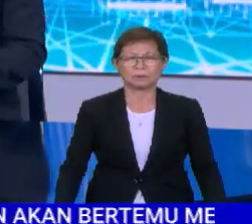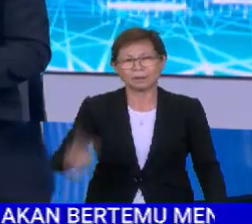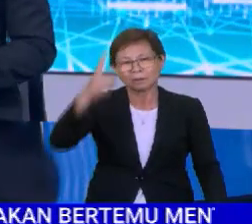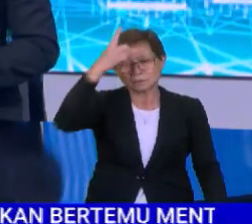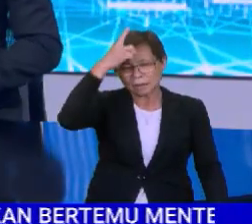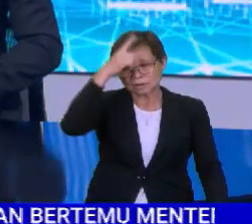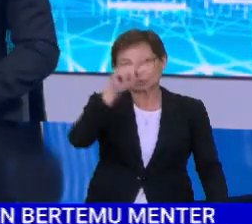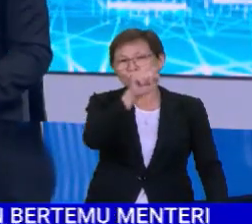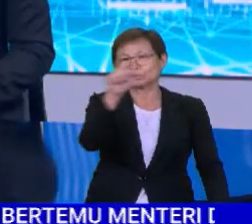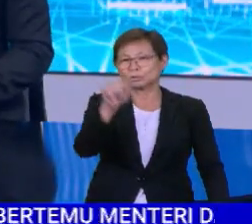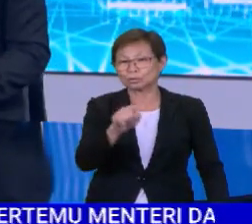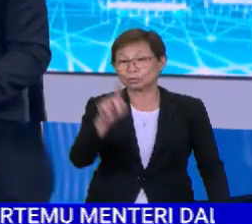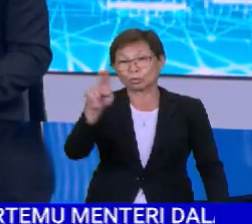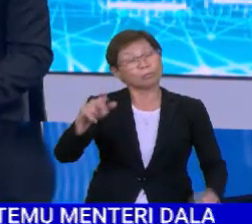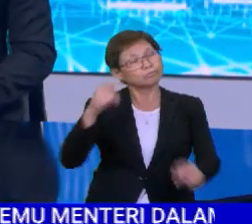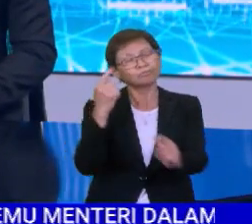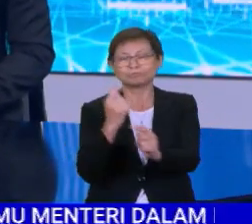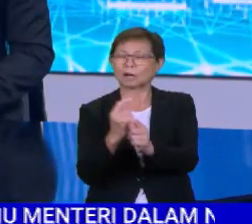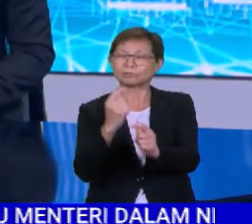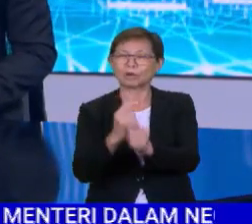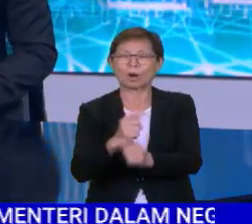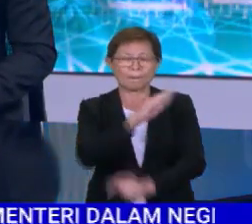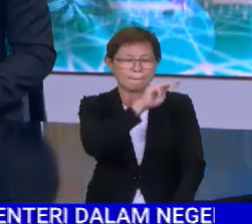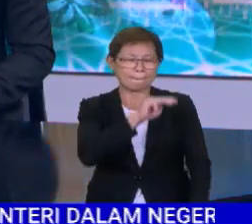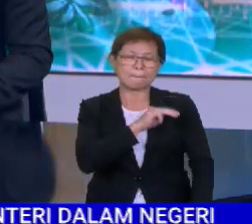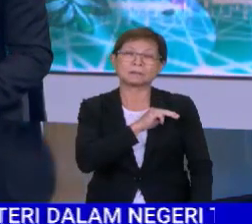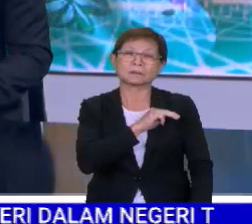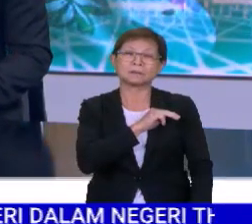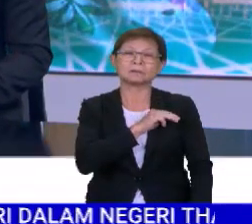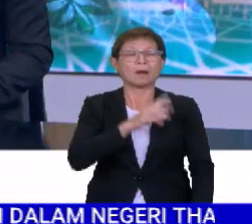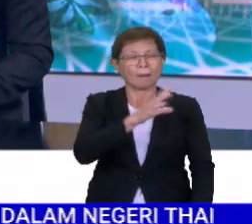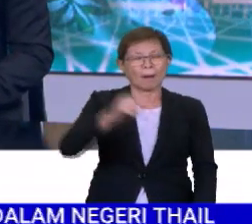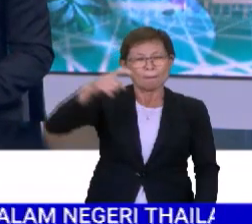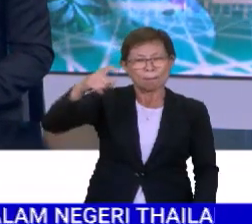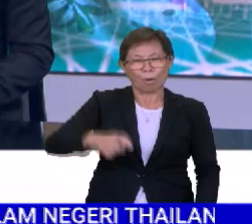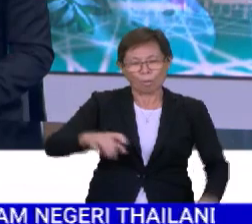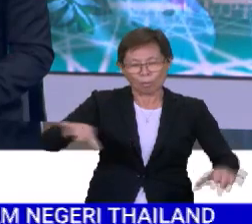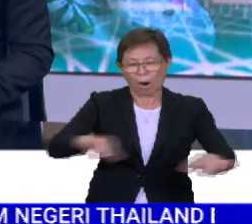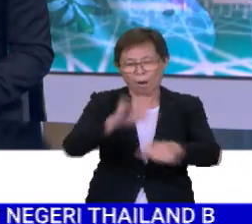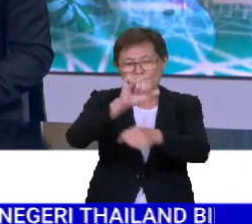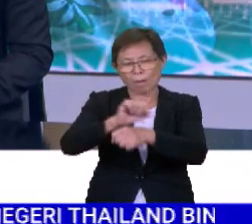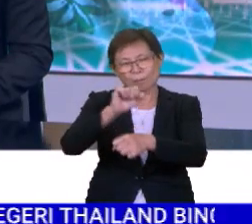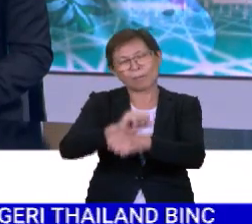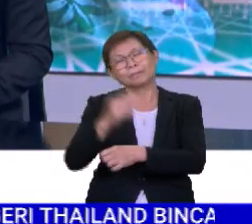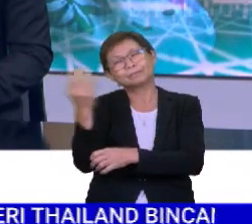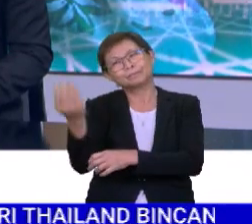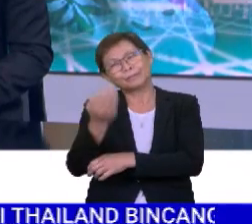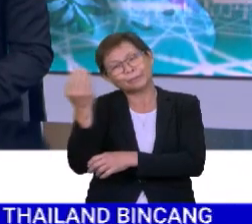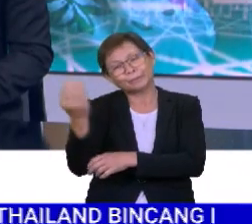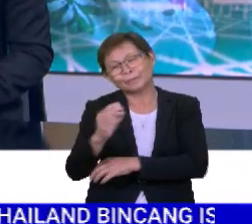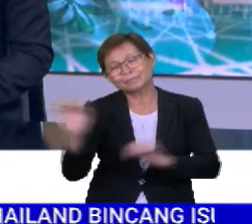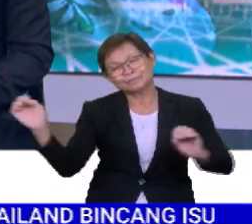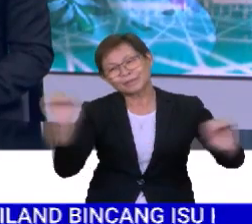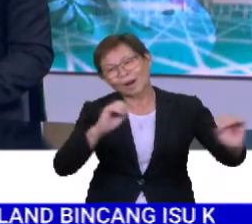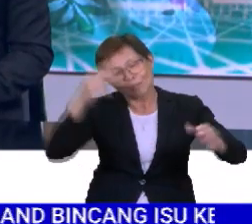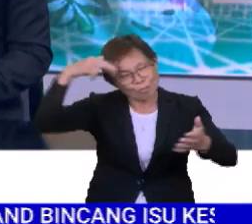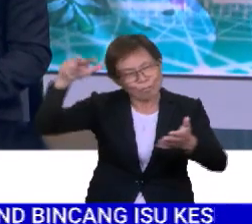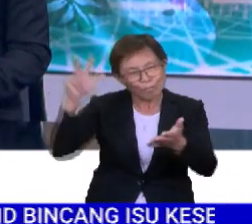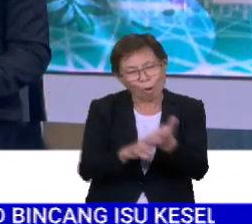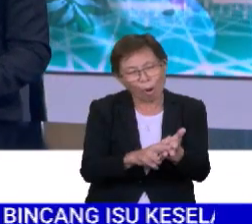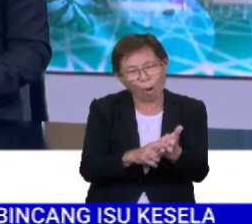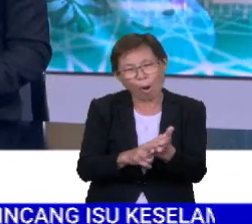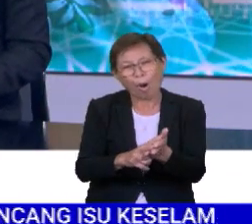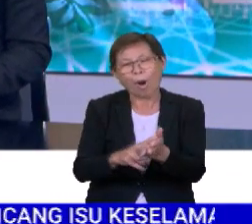Datuk Zuraida Kamarudin masih kekal sebagai Menteri Kabinet dan perlu menjalankan tugas seperti biasa selagi tiada keputusan